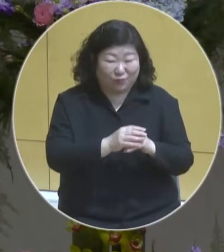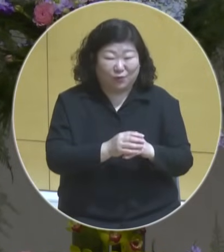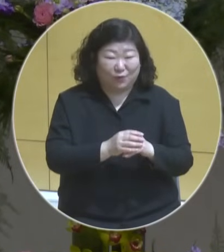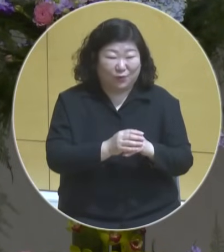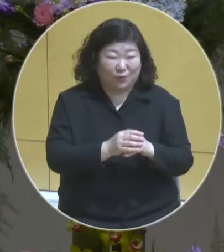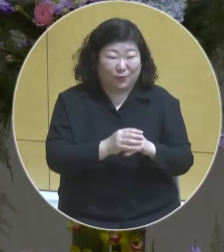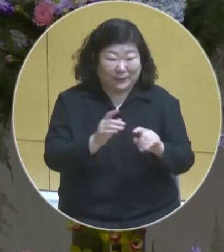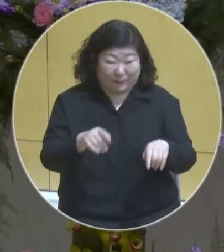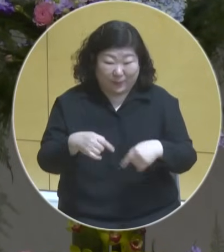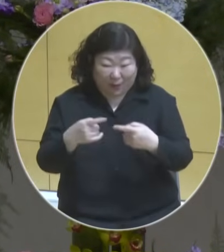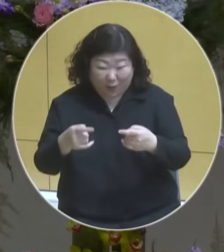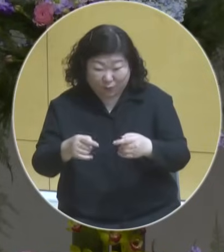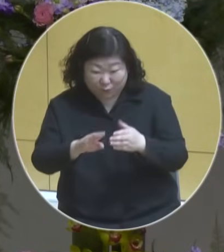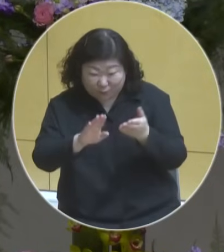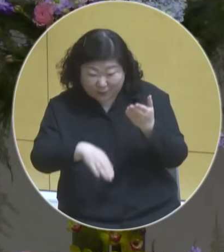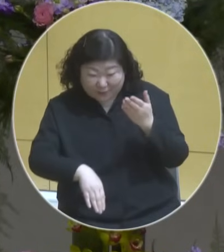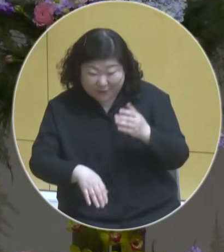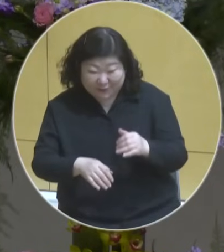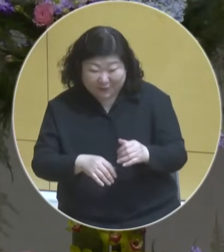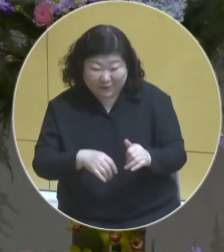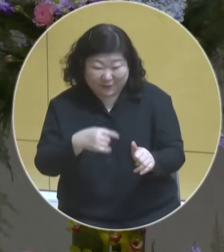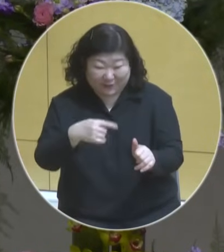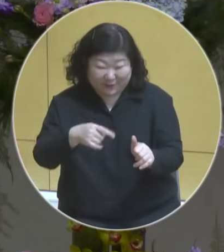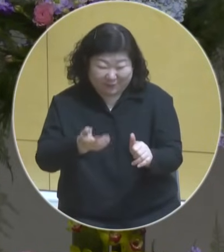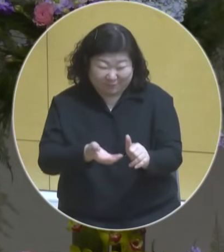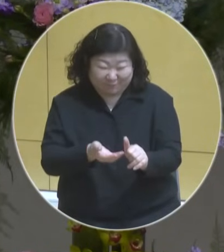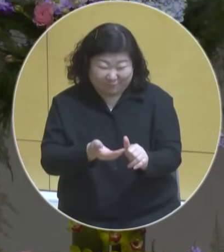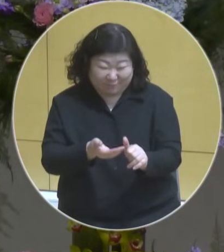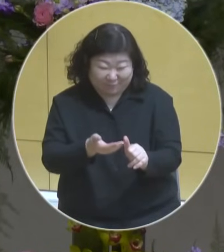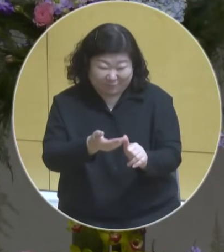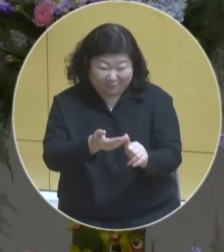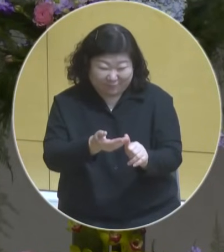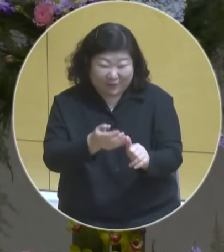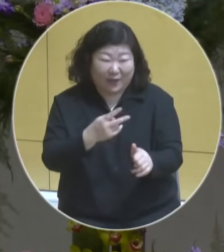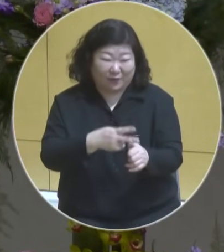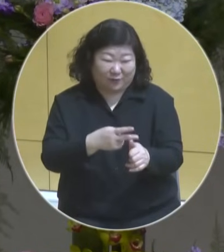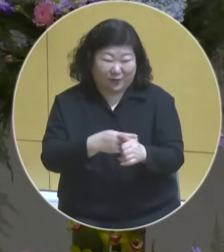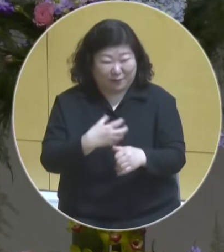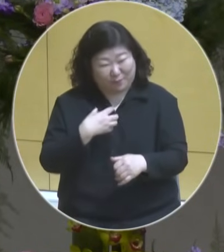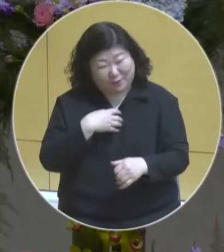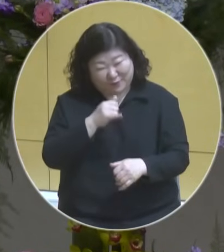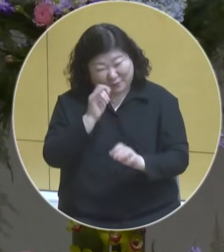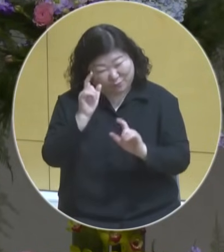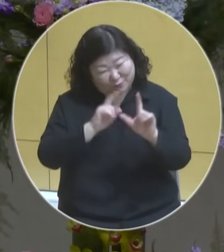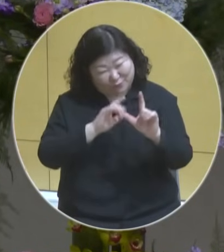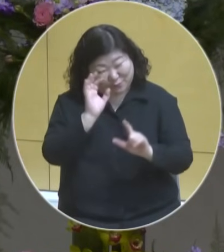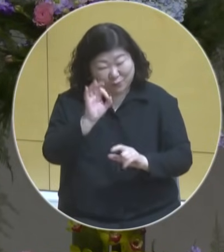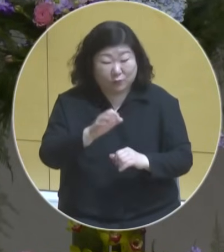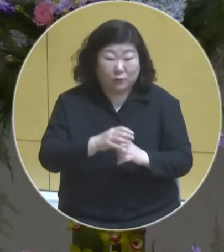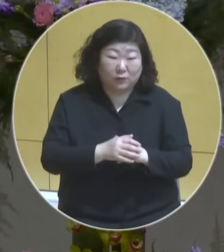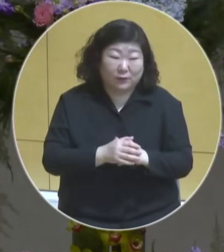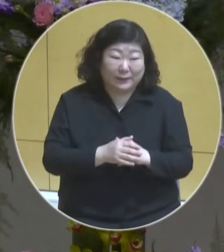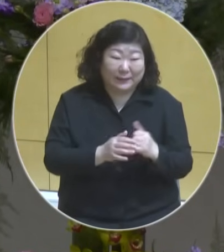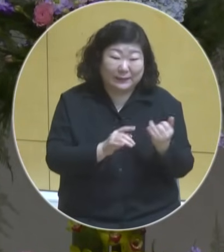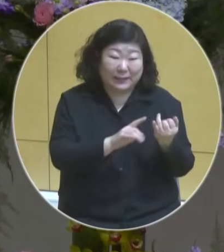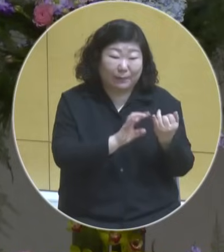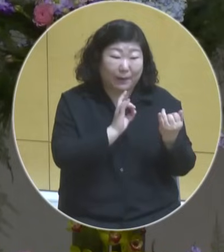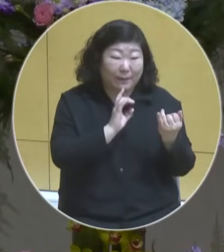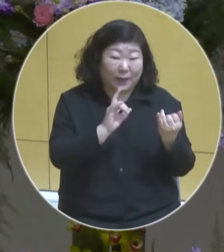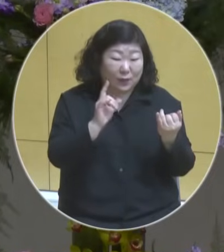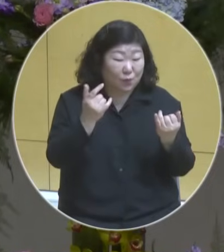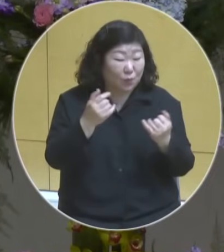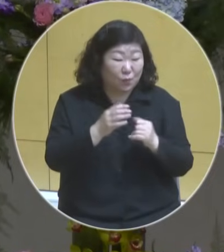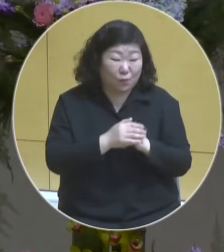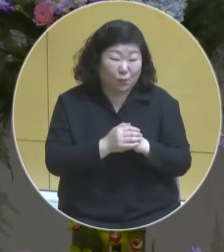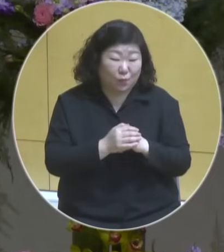후배들을 양육하고 기르는 교사로서 함께하는 우리 모습들 볼 때 근데 부 비록이 자매만 그런 것이